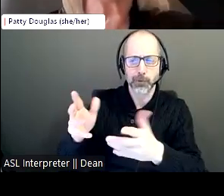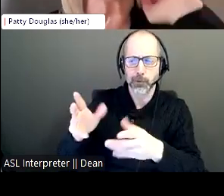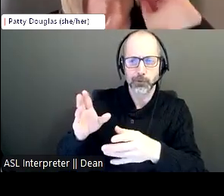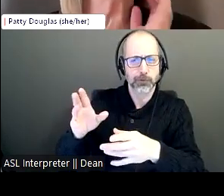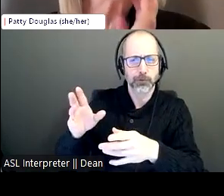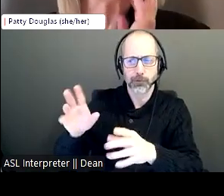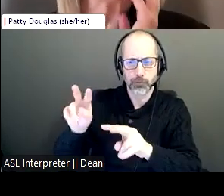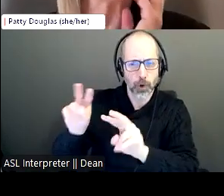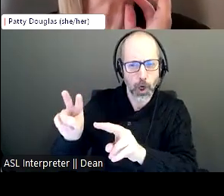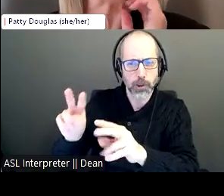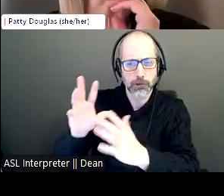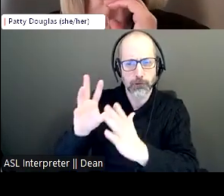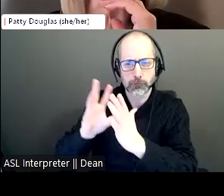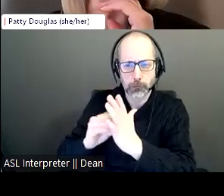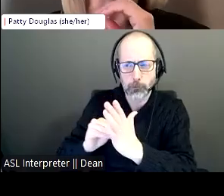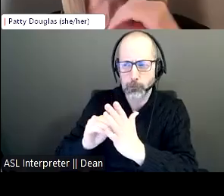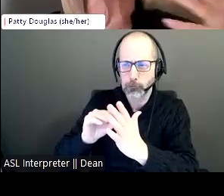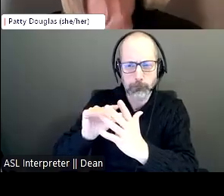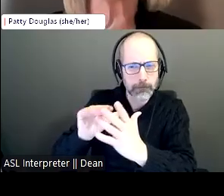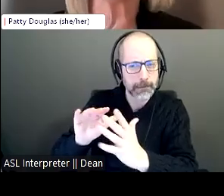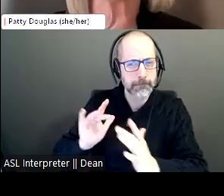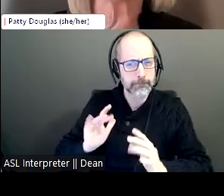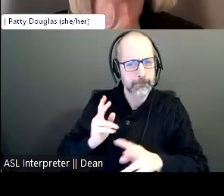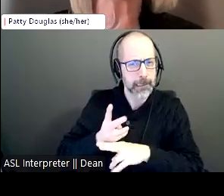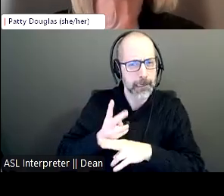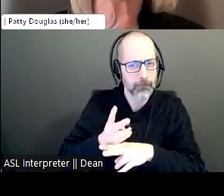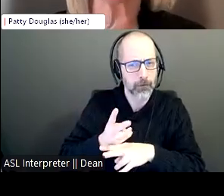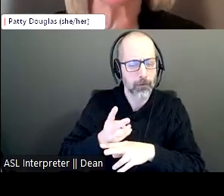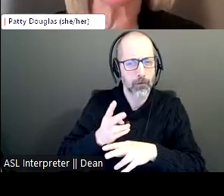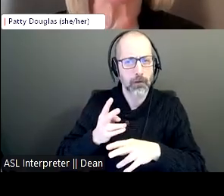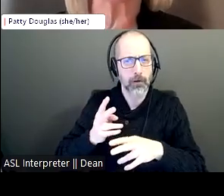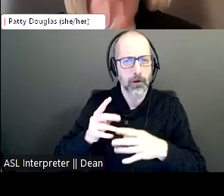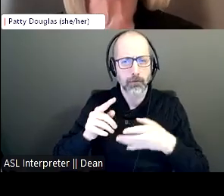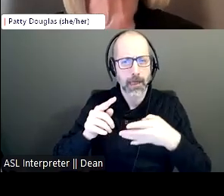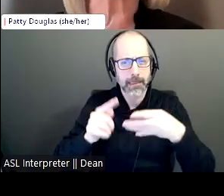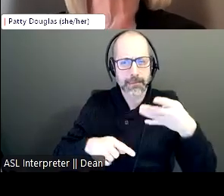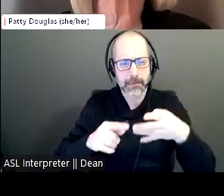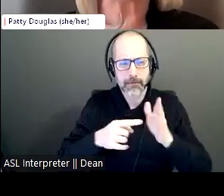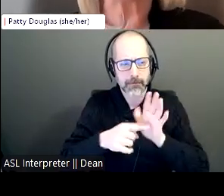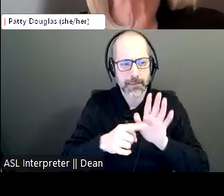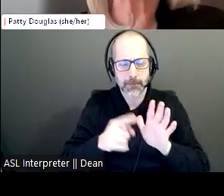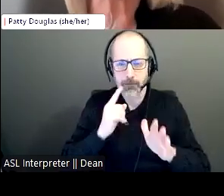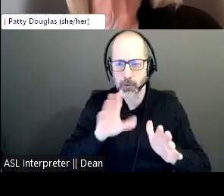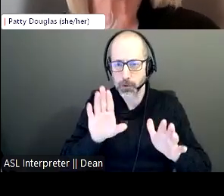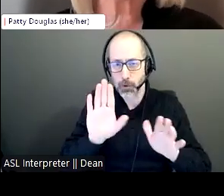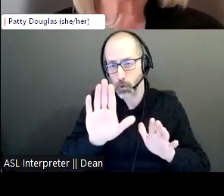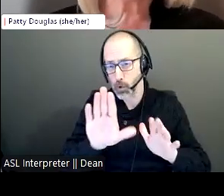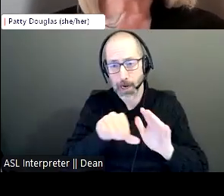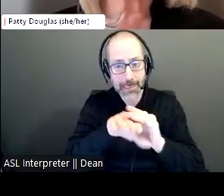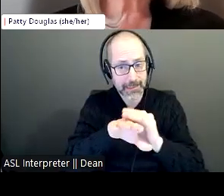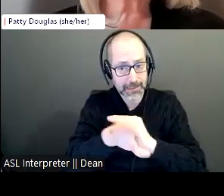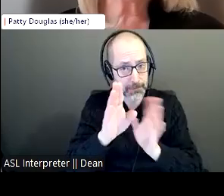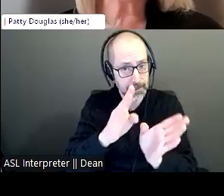watchful and, vous attuned diriger vers when you're certaines thinking about this, zones for qui example, in your peuvent accessibility permettre plans or